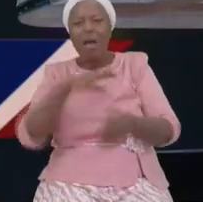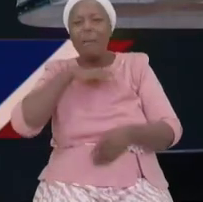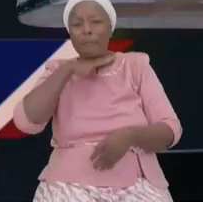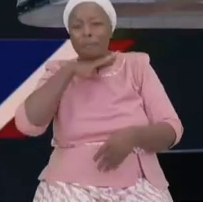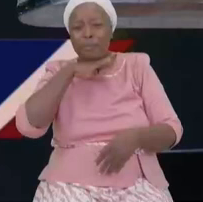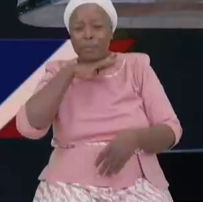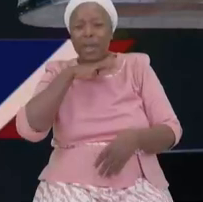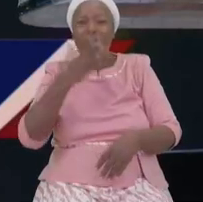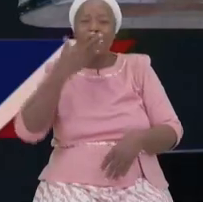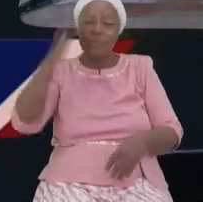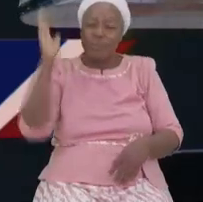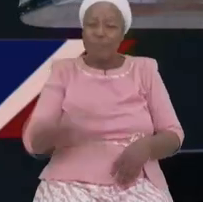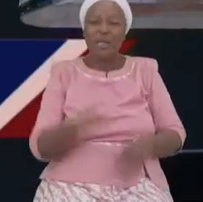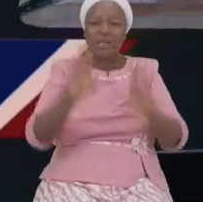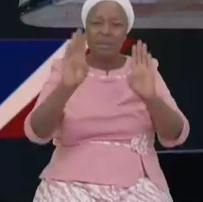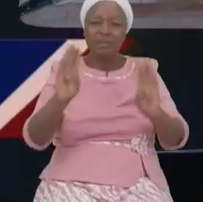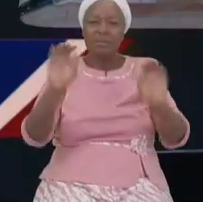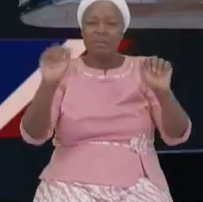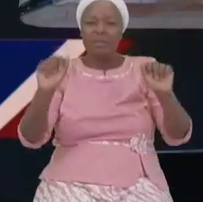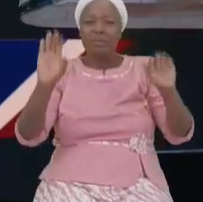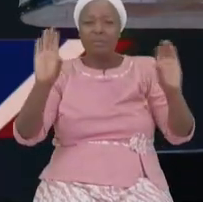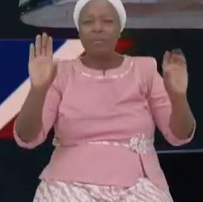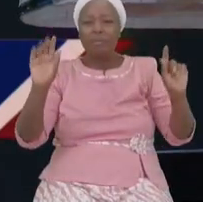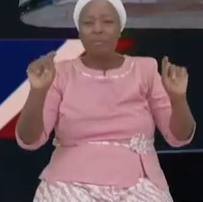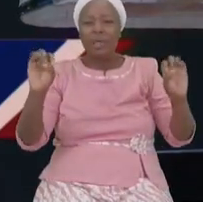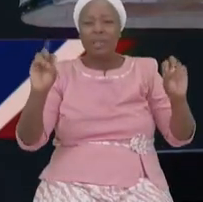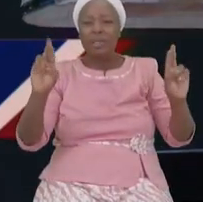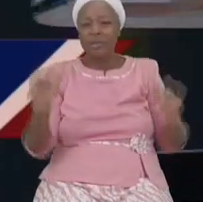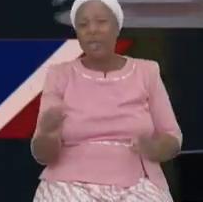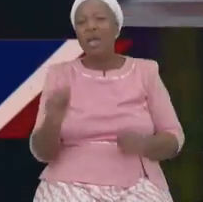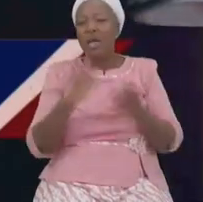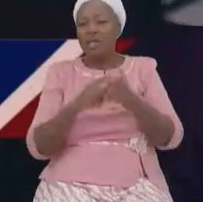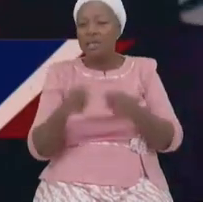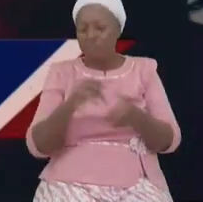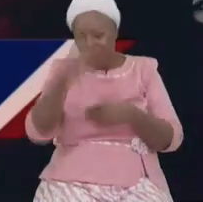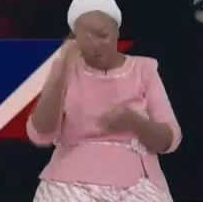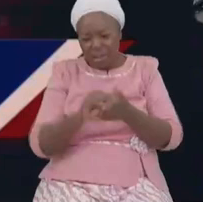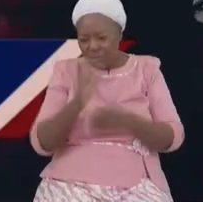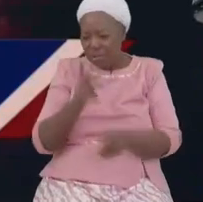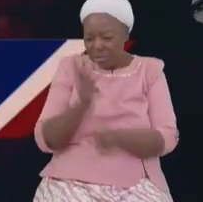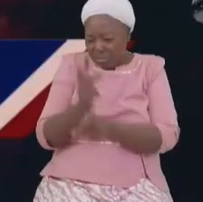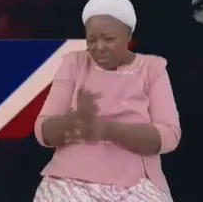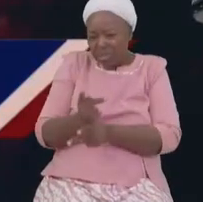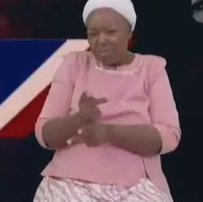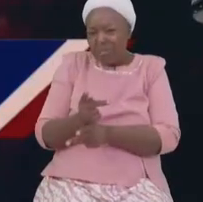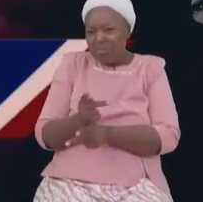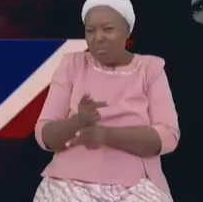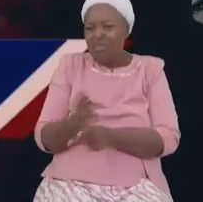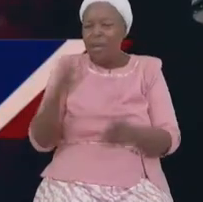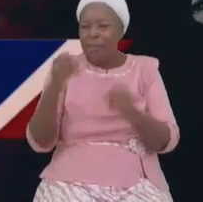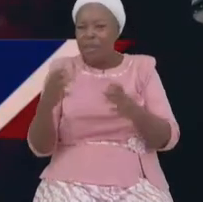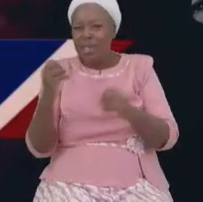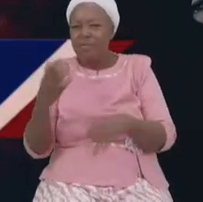un magasin de maladies. Ce serait un magasin des choses qui vont déranger